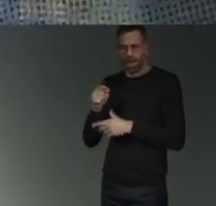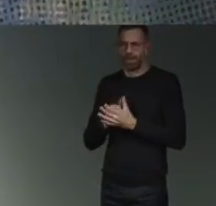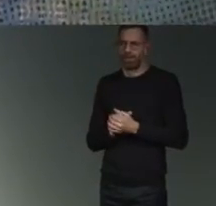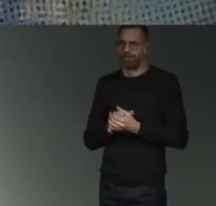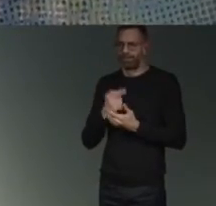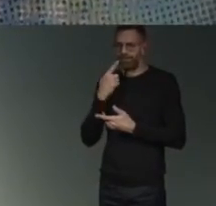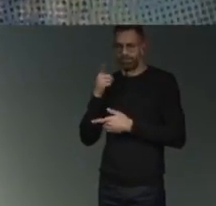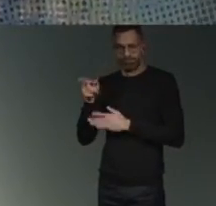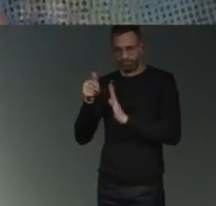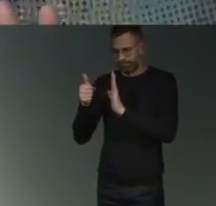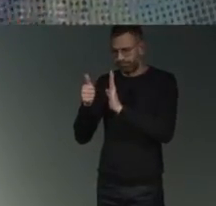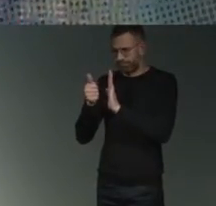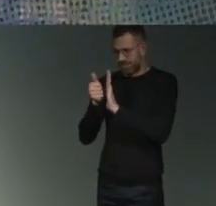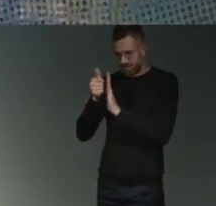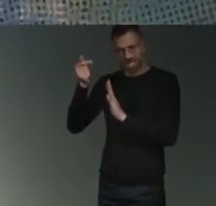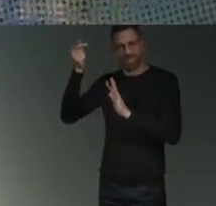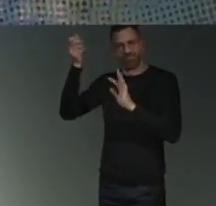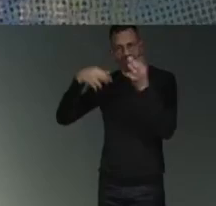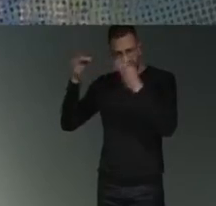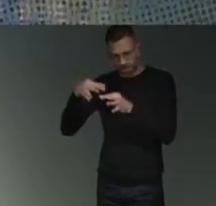personnage de fiction